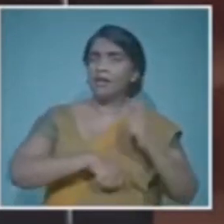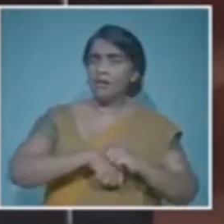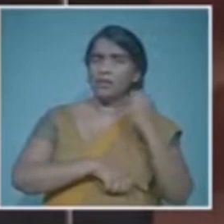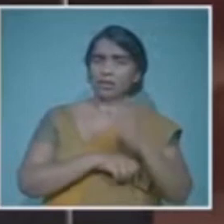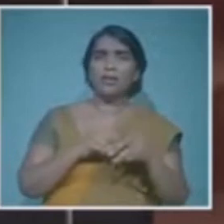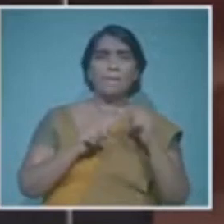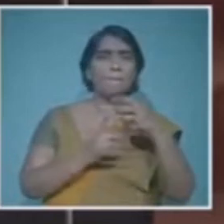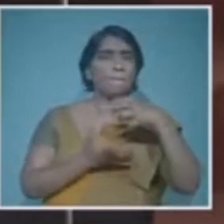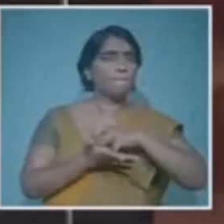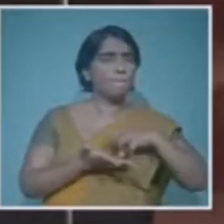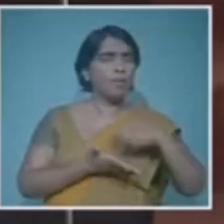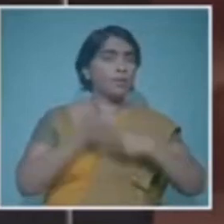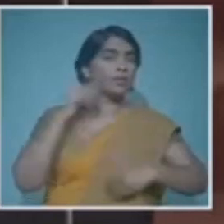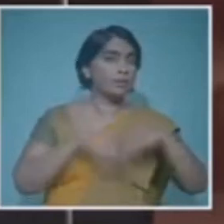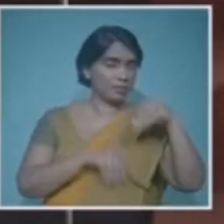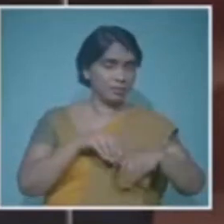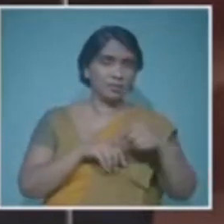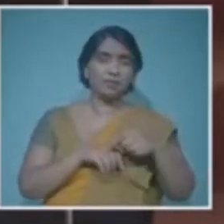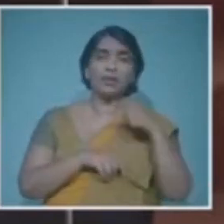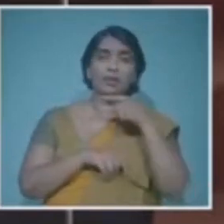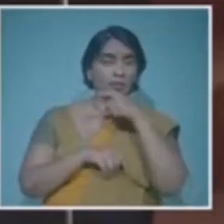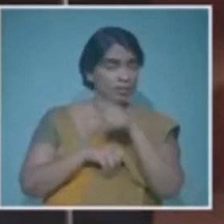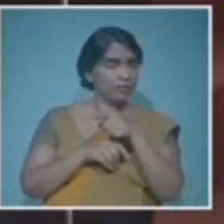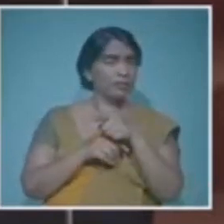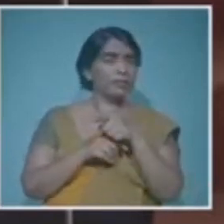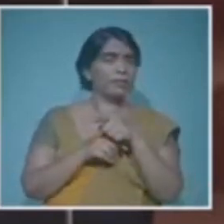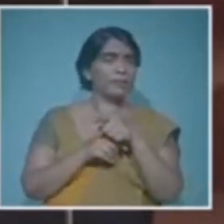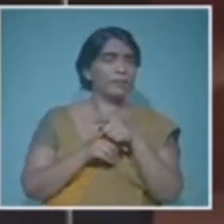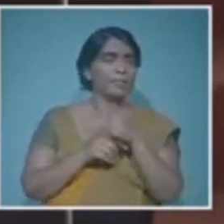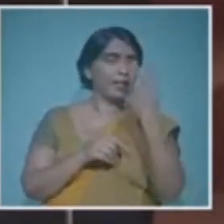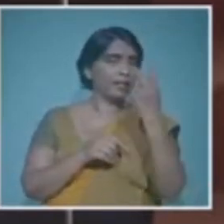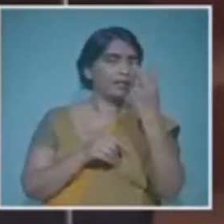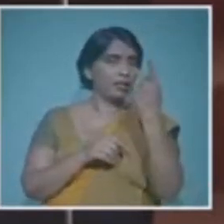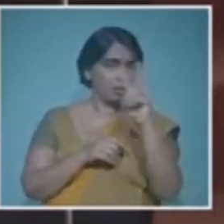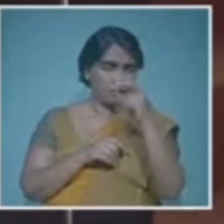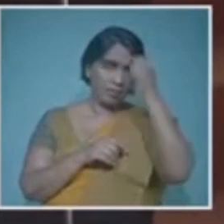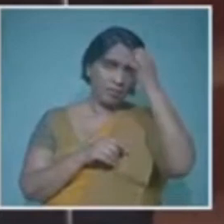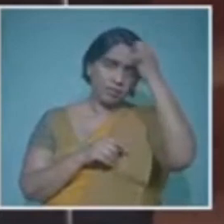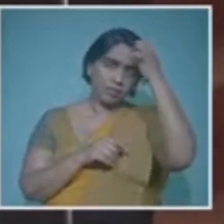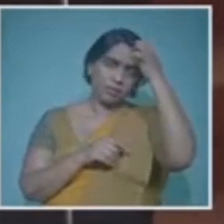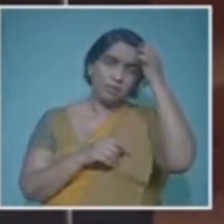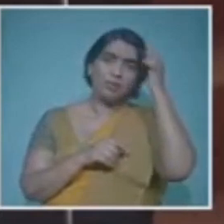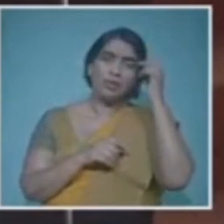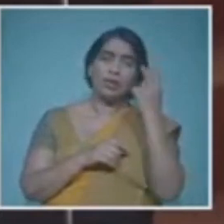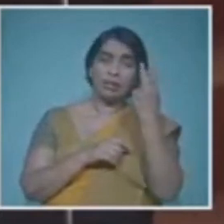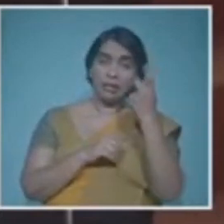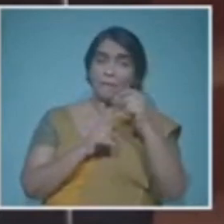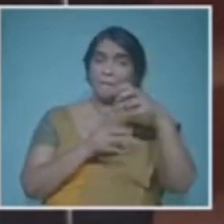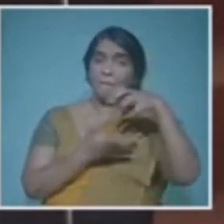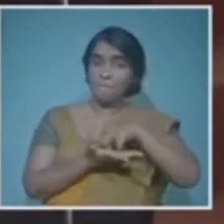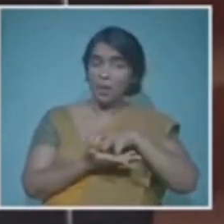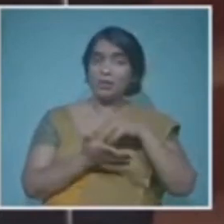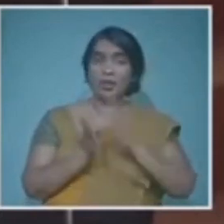මේ අවුරුදු 10 තුළ කරන්නේ නැතුව ඉතුමා තමයි 2012 2000 කිතිබු ප්‍රාදේශීය සභා මන්ත්‍රීව